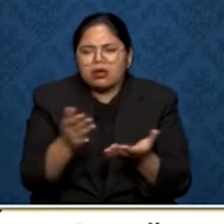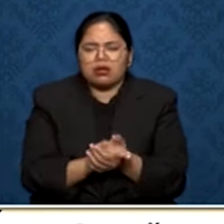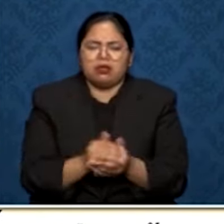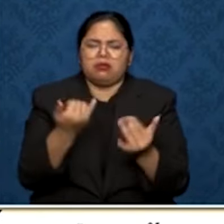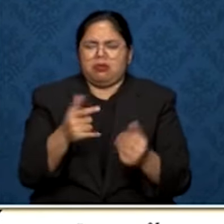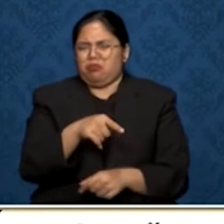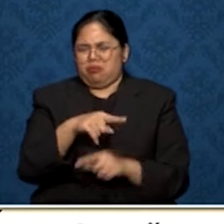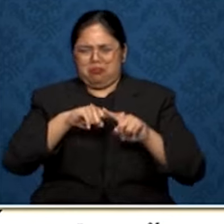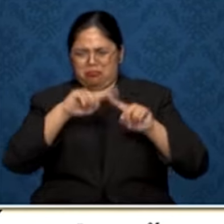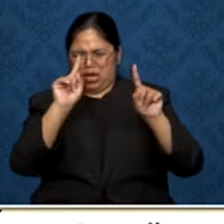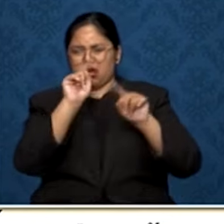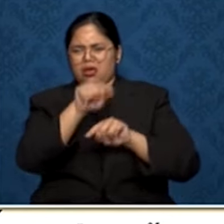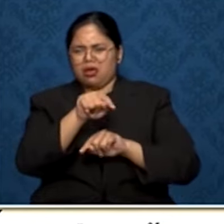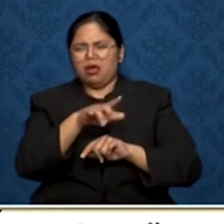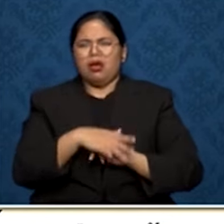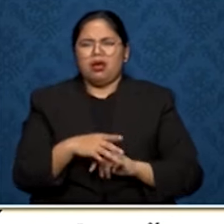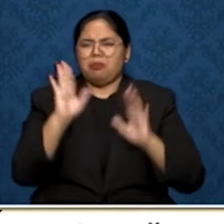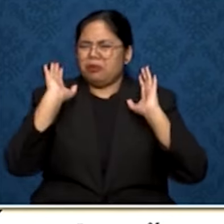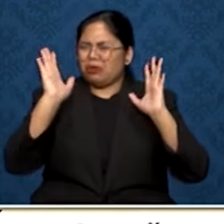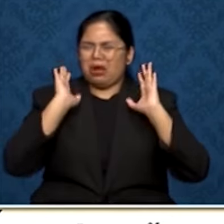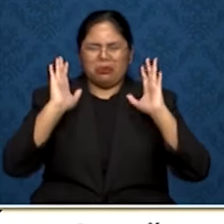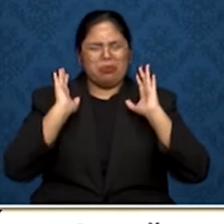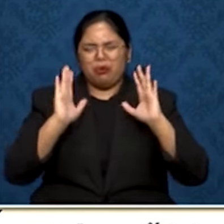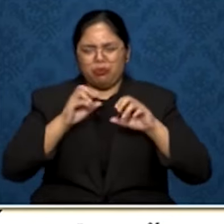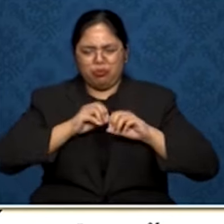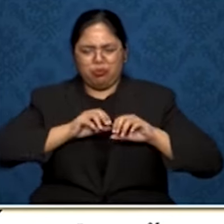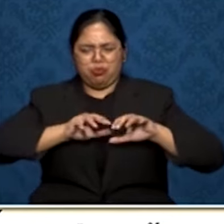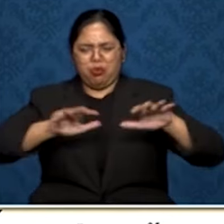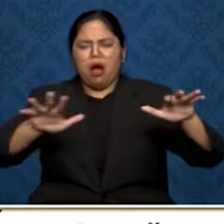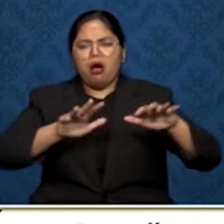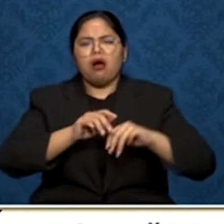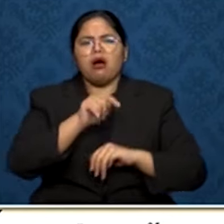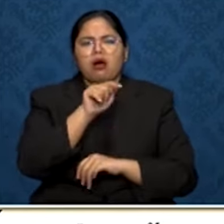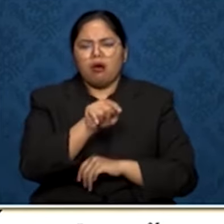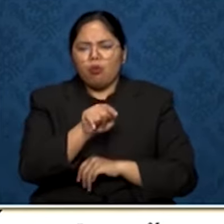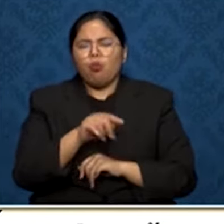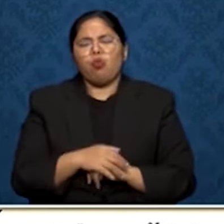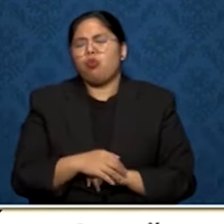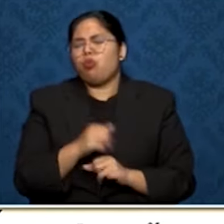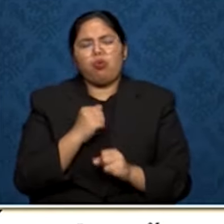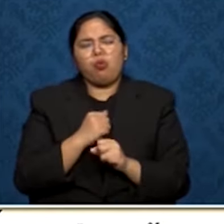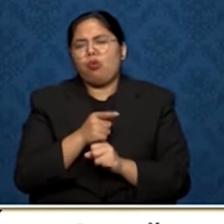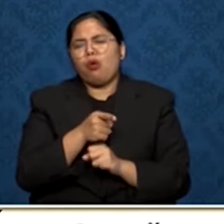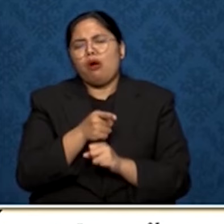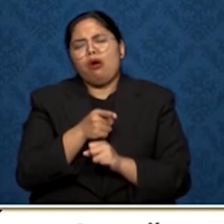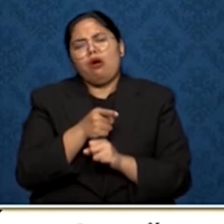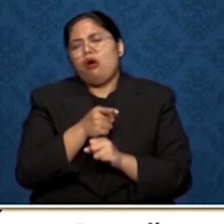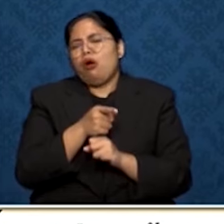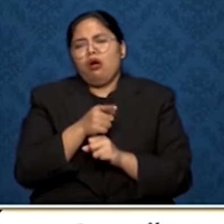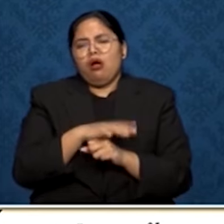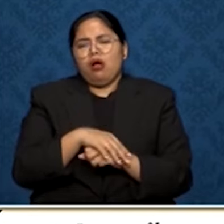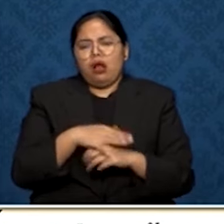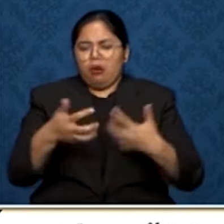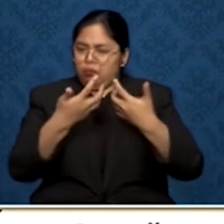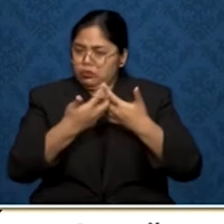ก ๆ แลวครั อันนี้คือ Soft Power ประชาสัมพัธกันผมถามครั ใช้มาอยงี้ Ecosystemsอุตสาหกรรมมัจะเกิดขึ้